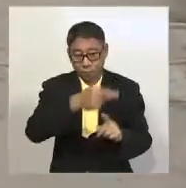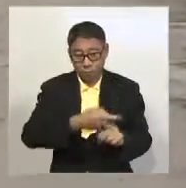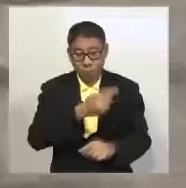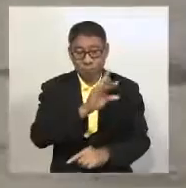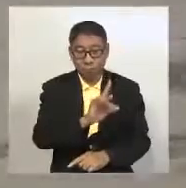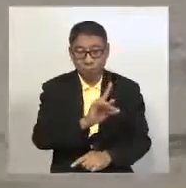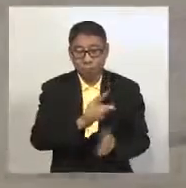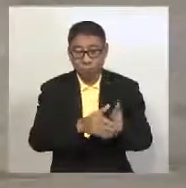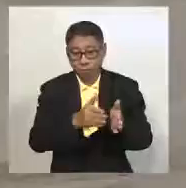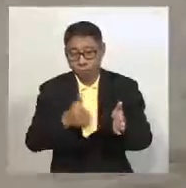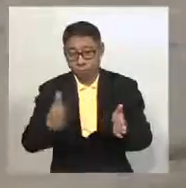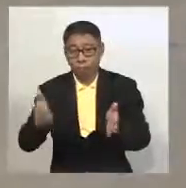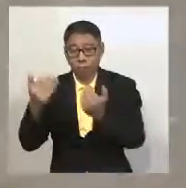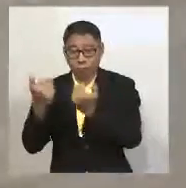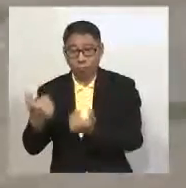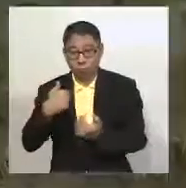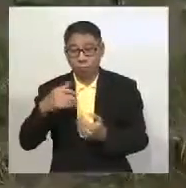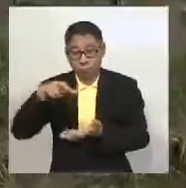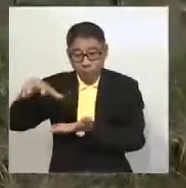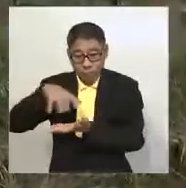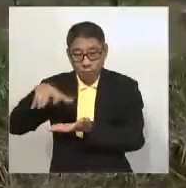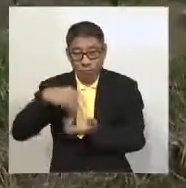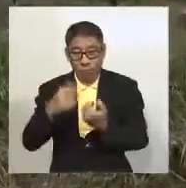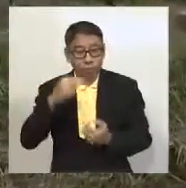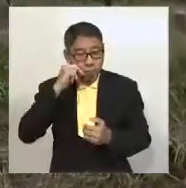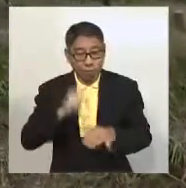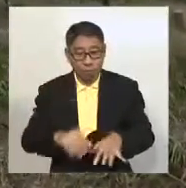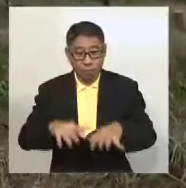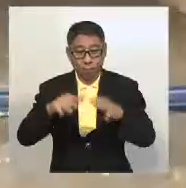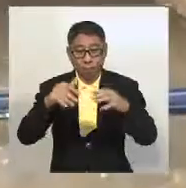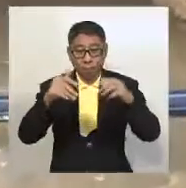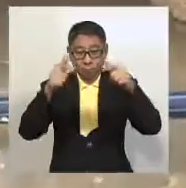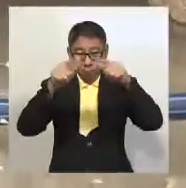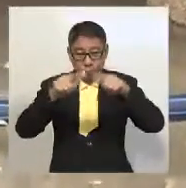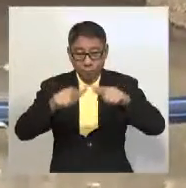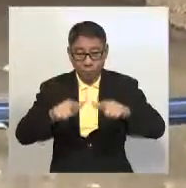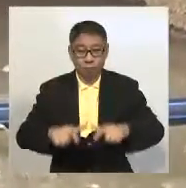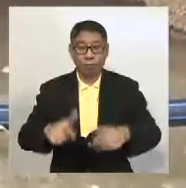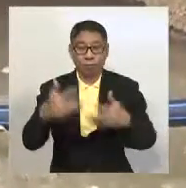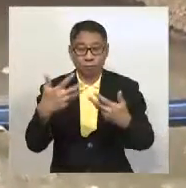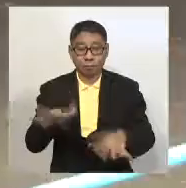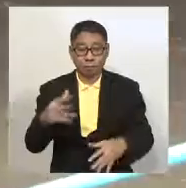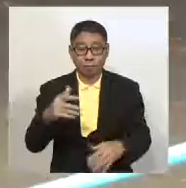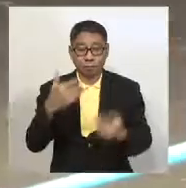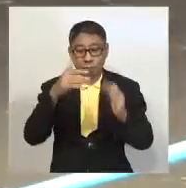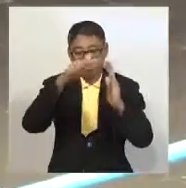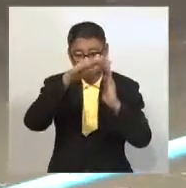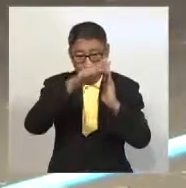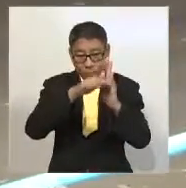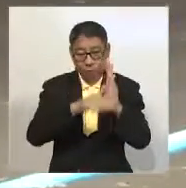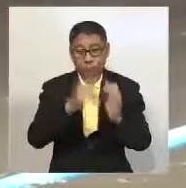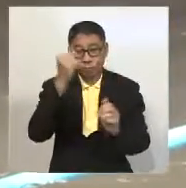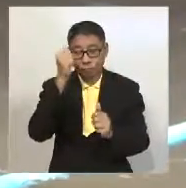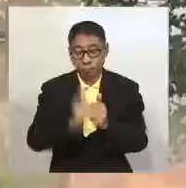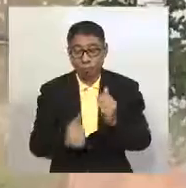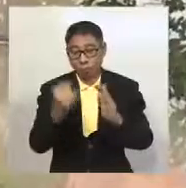าคมซึ่งจนถึงขณะนี้เนี่ยได้รับรายงานว่าสถานการณ์อุทกภัยเริ่มที่จะคลี่คลายแล้วระดับน้ำลดลงในเกือบ